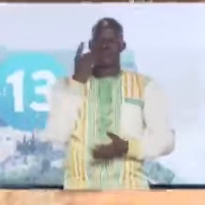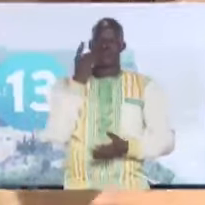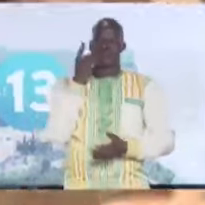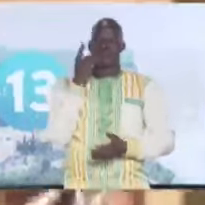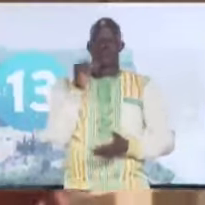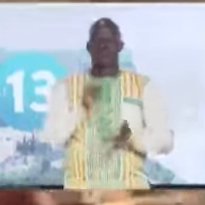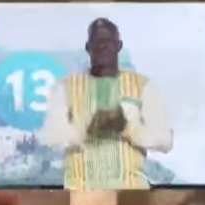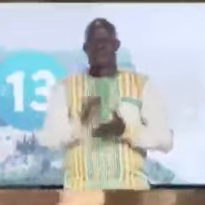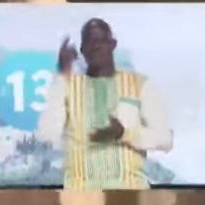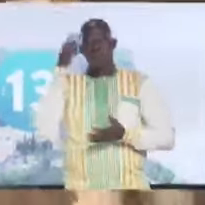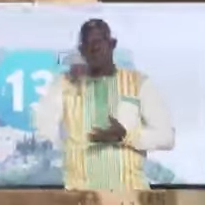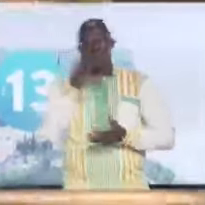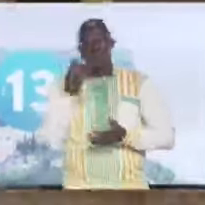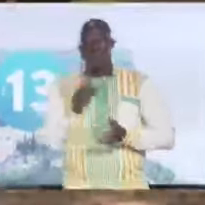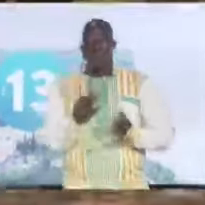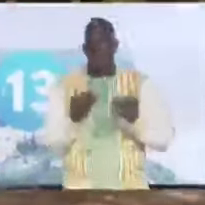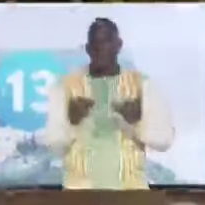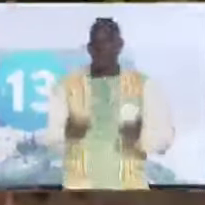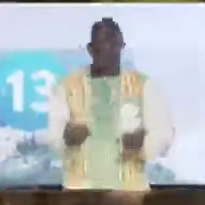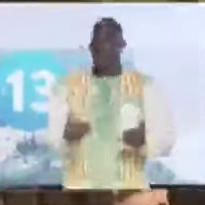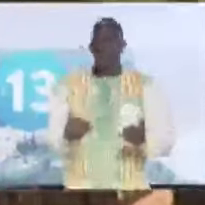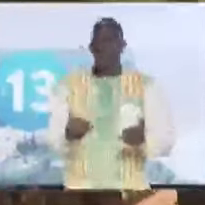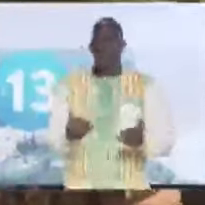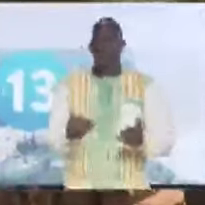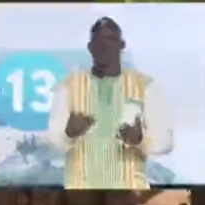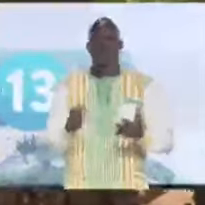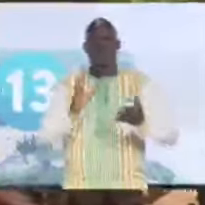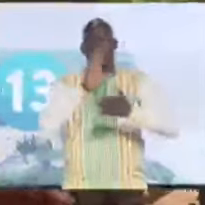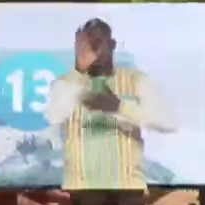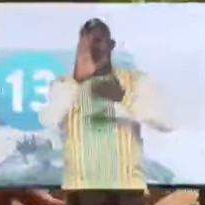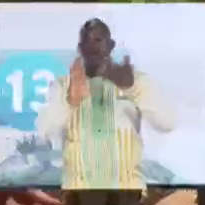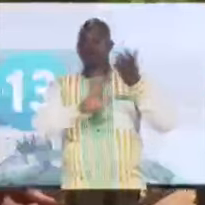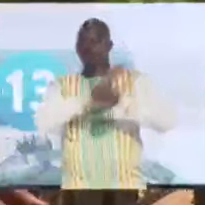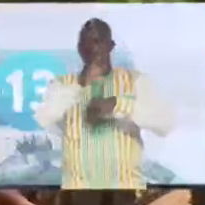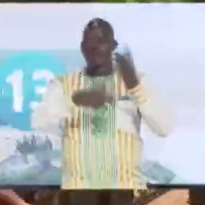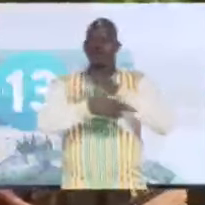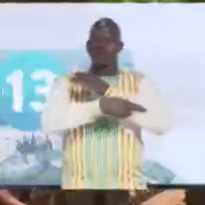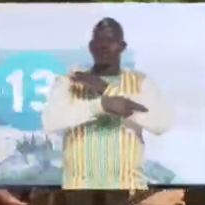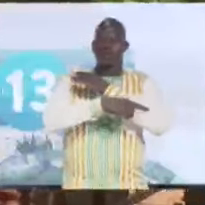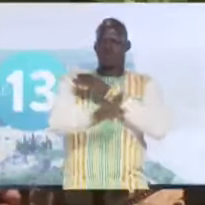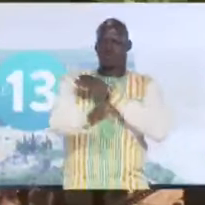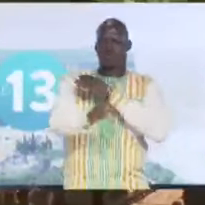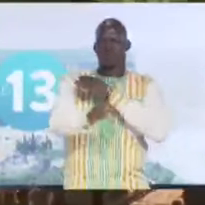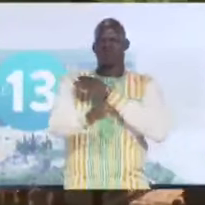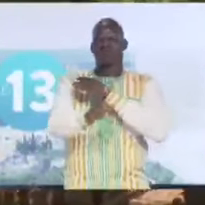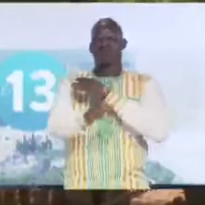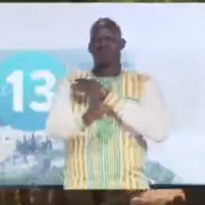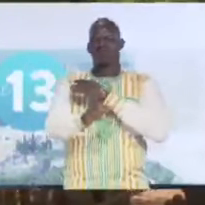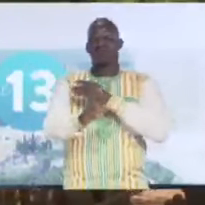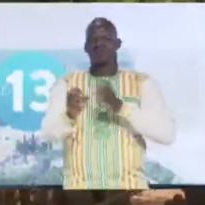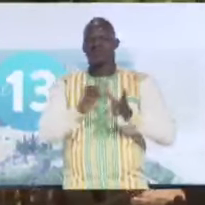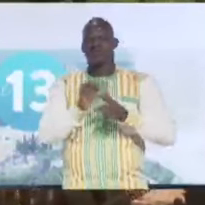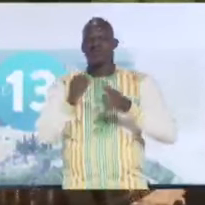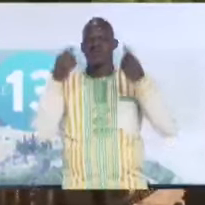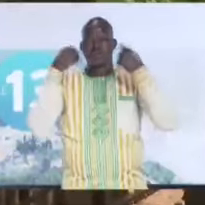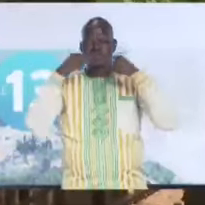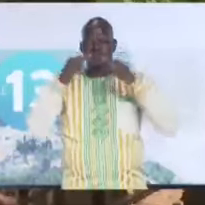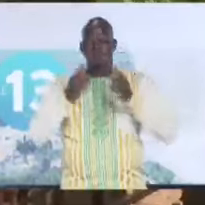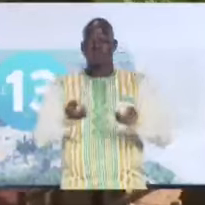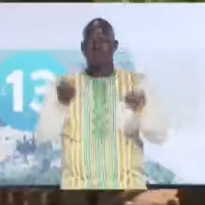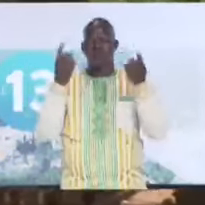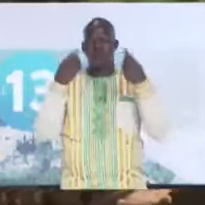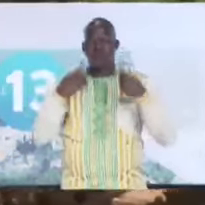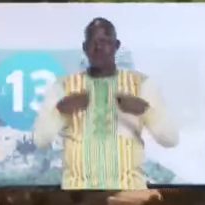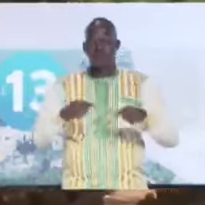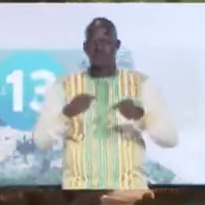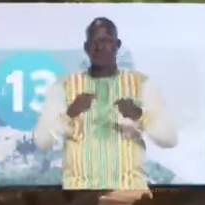dit que donc c'est à partir d'ici qu'on cartographie toute la zone donc, à pacifier. Alors, selon les renseignements qui nous sont revenus,